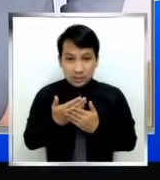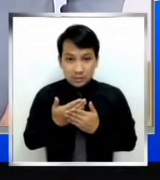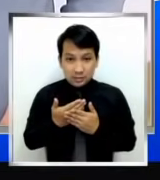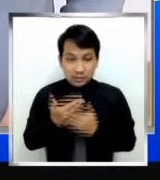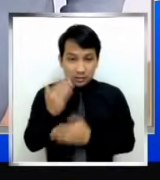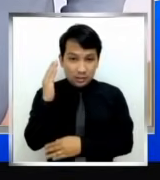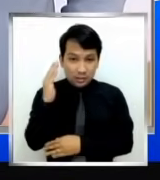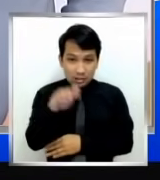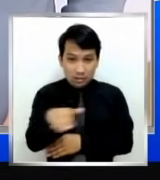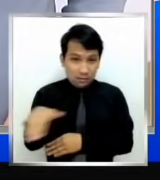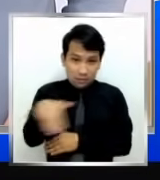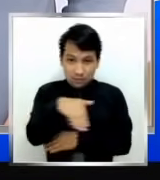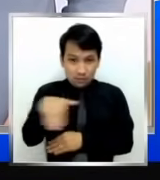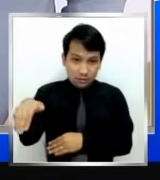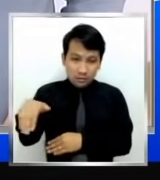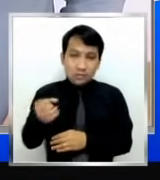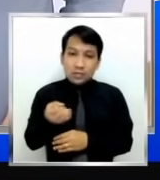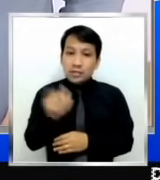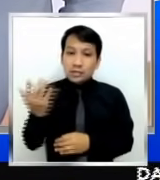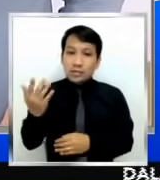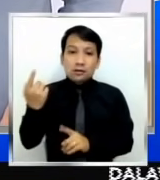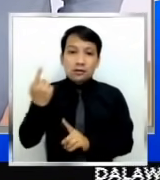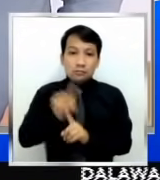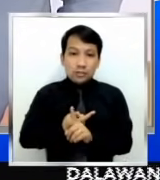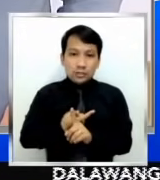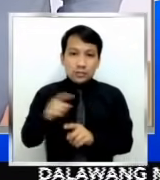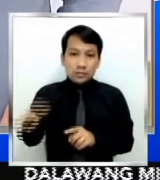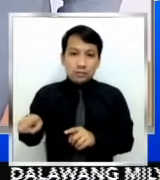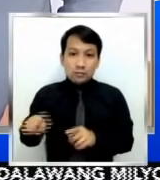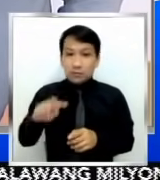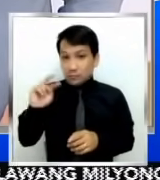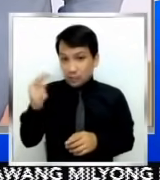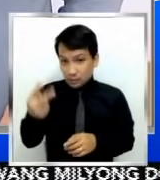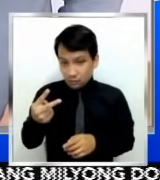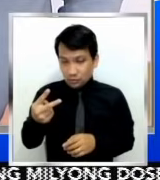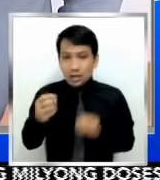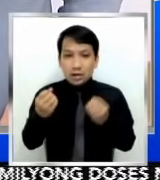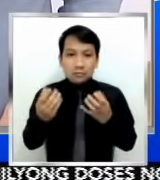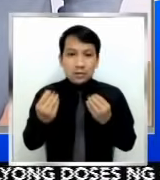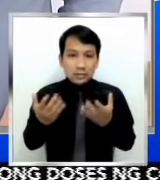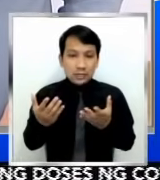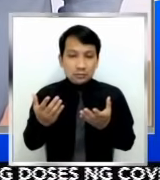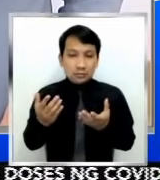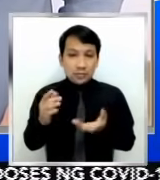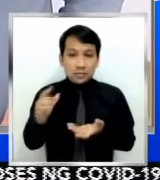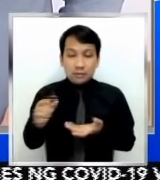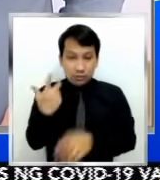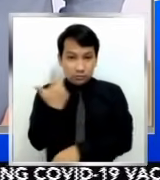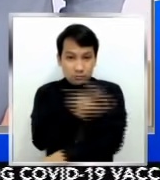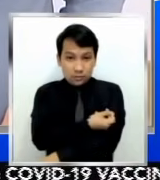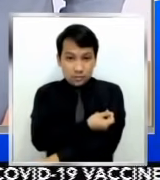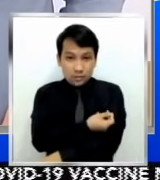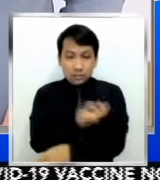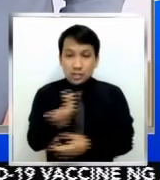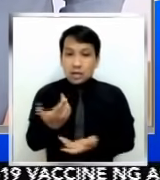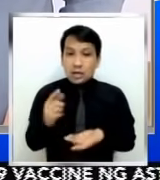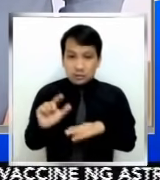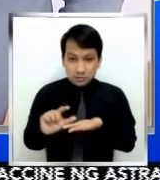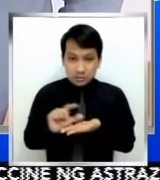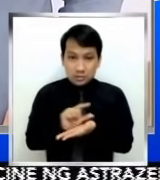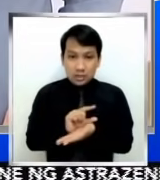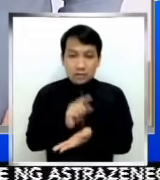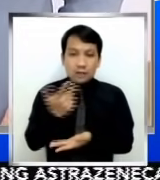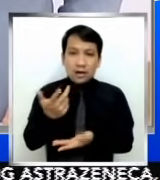Matapos ang ilang buwang paghihintay, nasa Pilipinas na ang ikalawa at mas malaking batch ng COVID-19 vaccine na AstraZeneca na mula